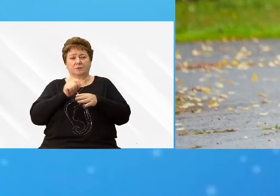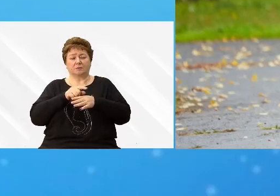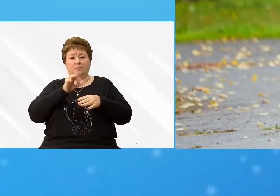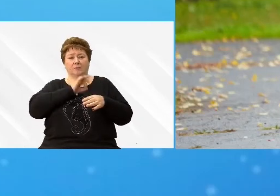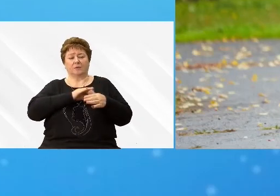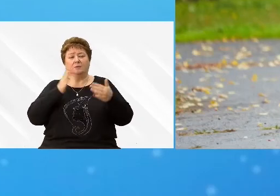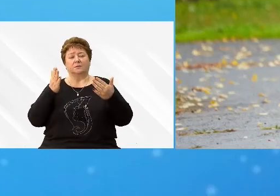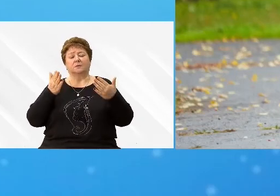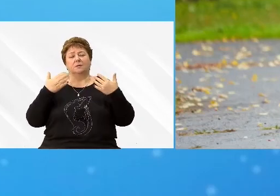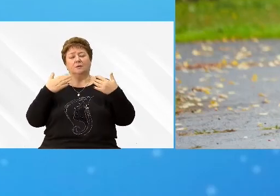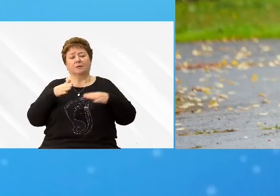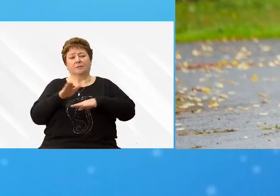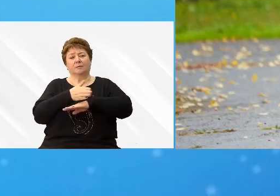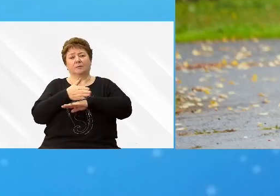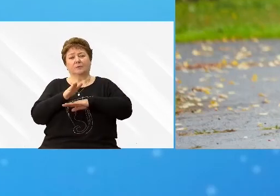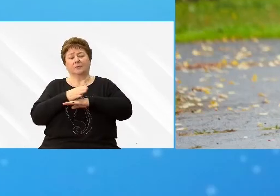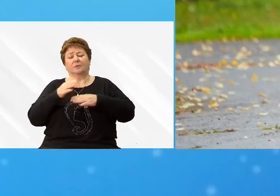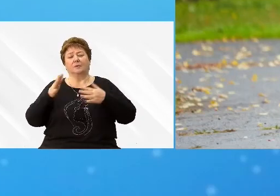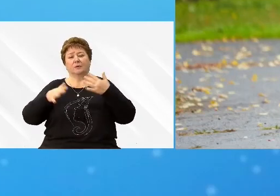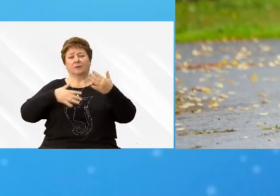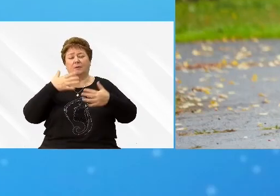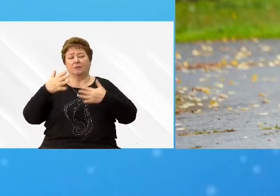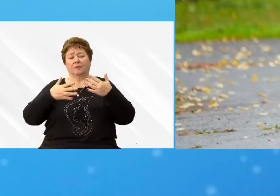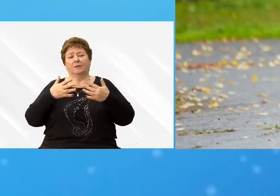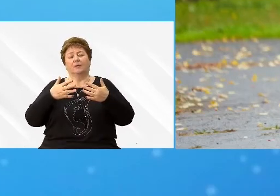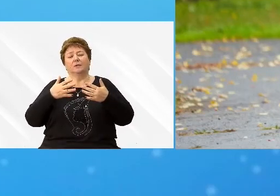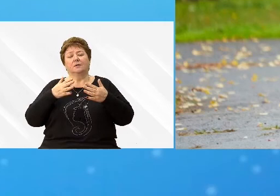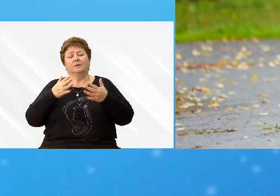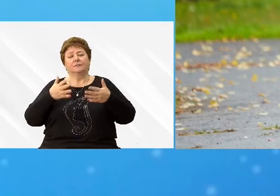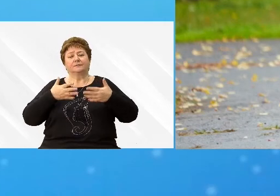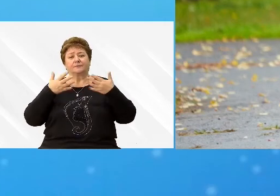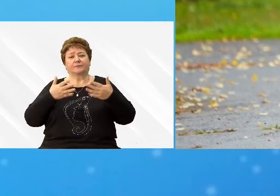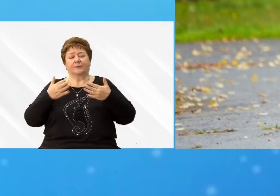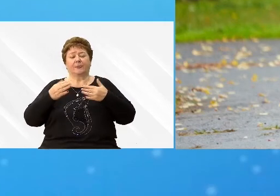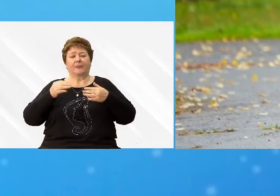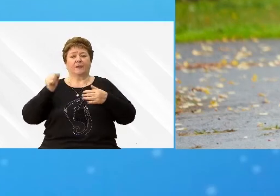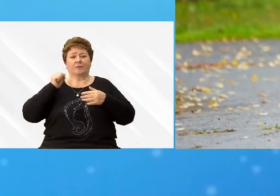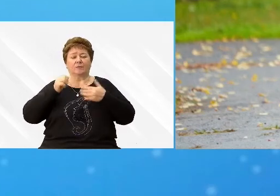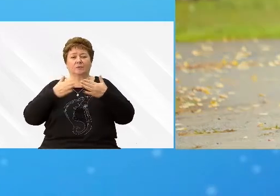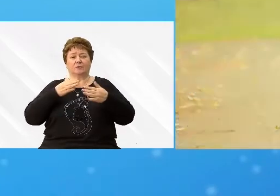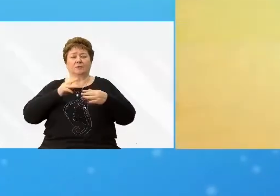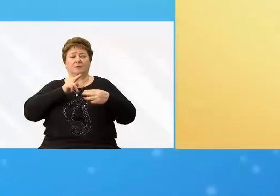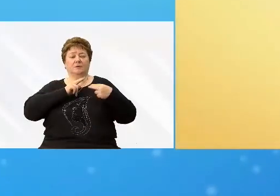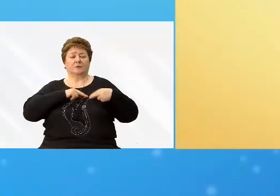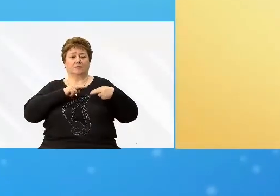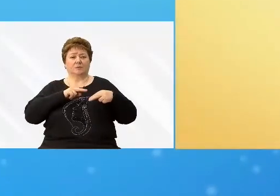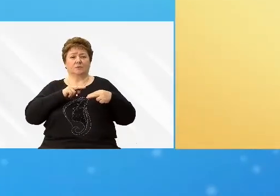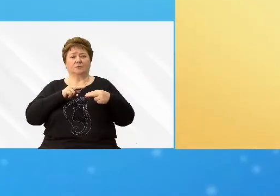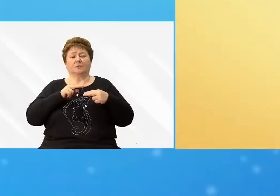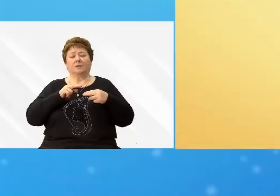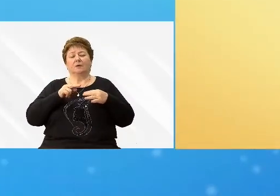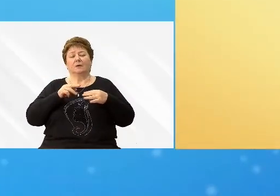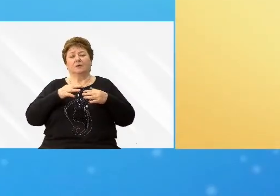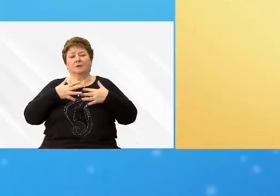полезно погулять на свежем воздухе заняться спортом или физической работой во многом